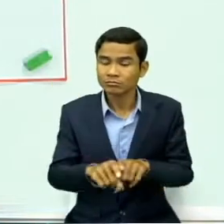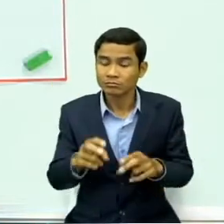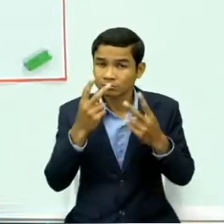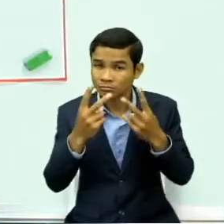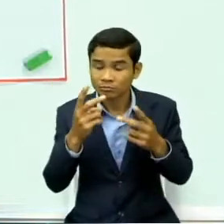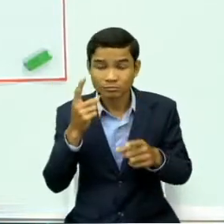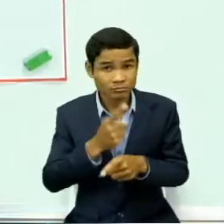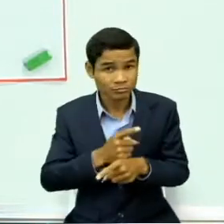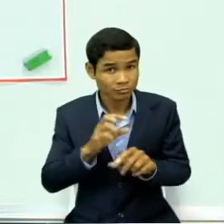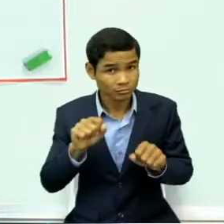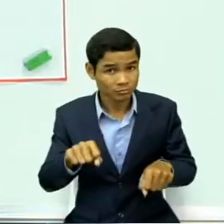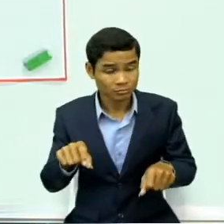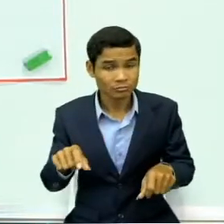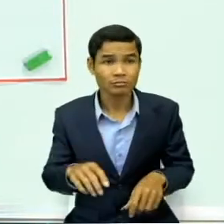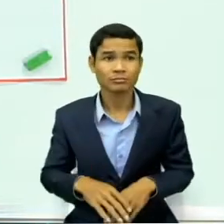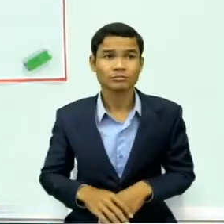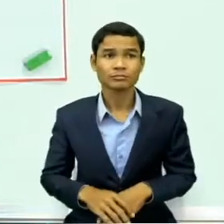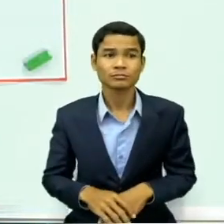tế.